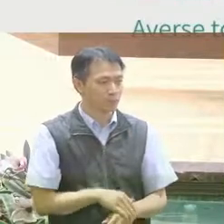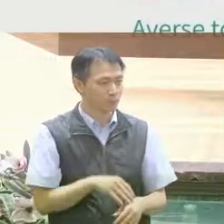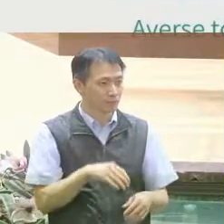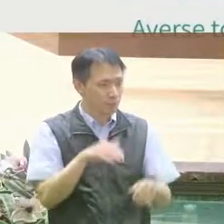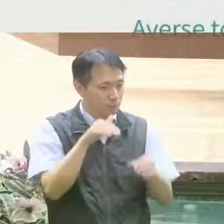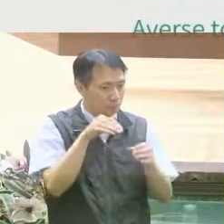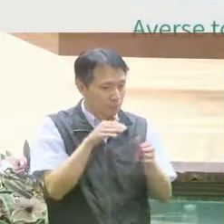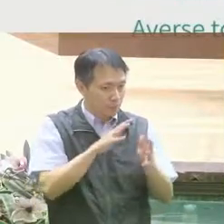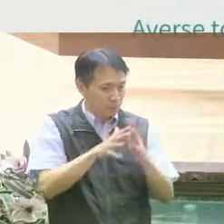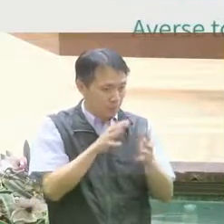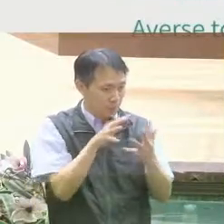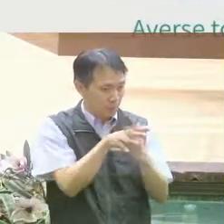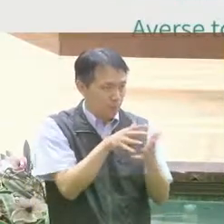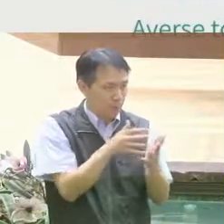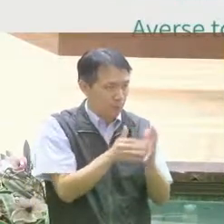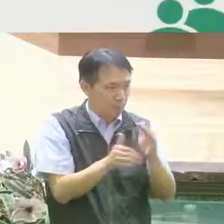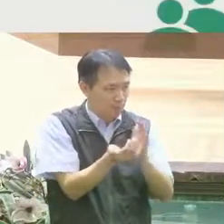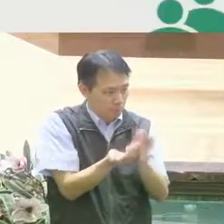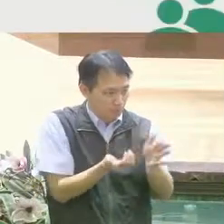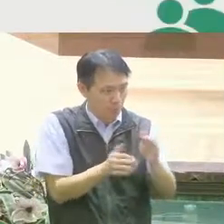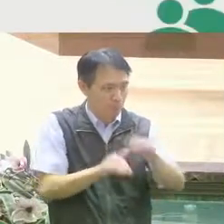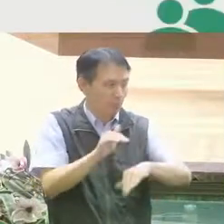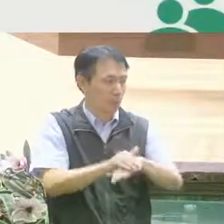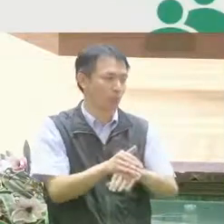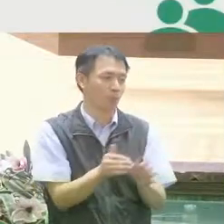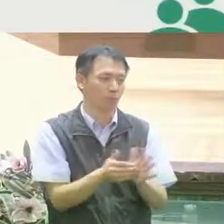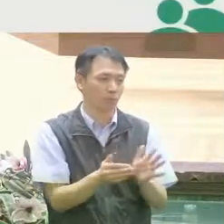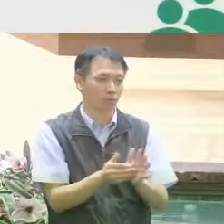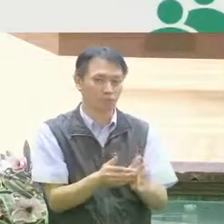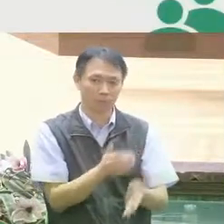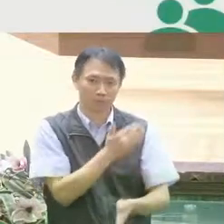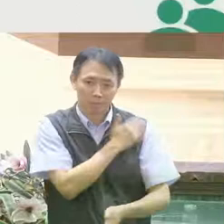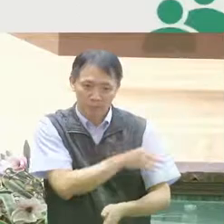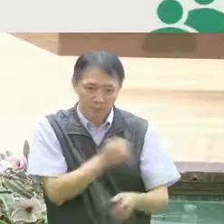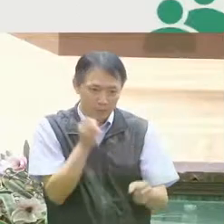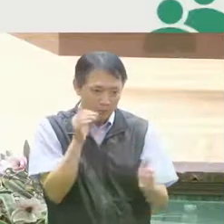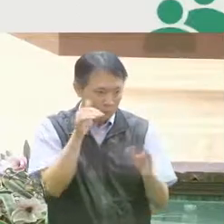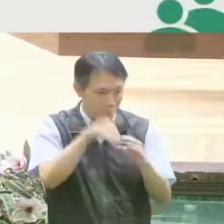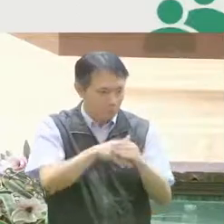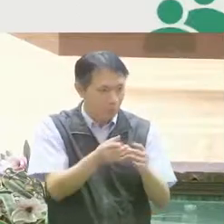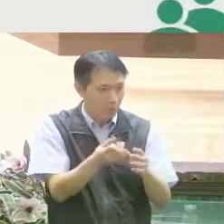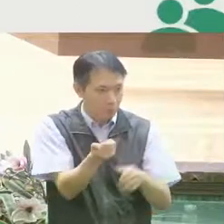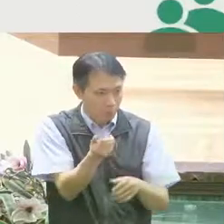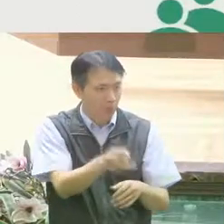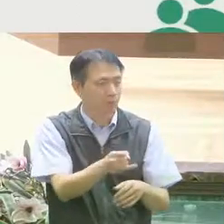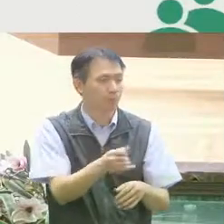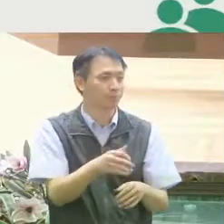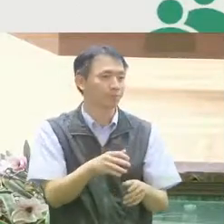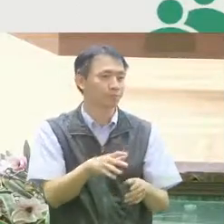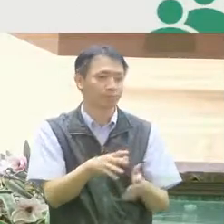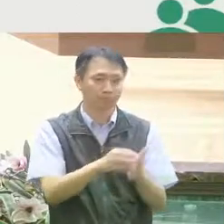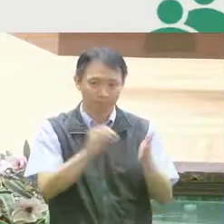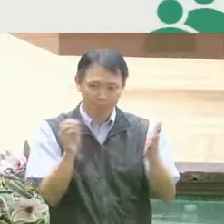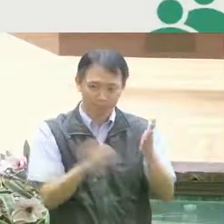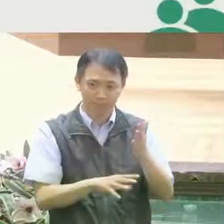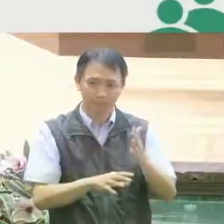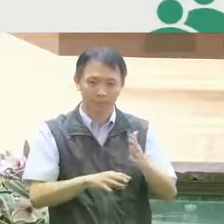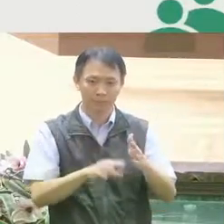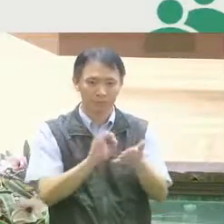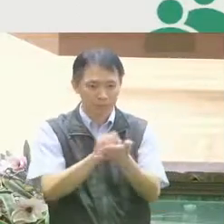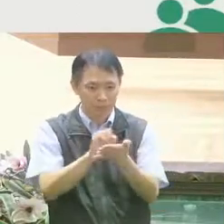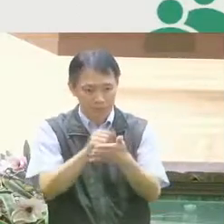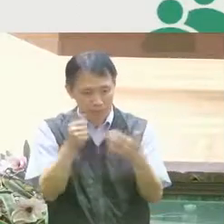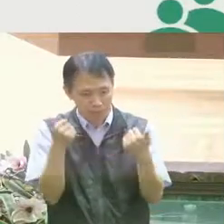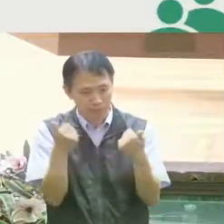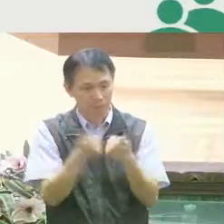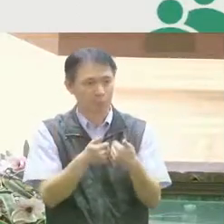时就挟持人质。无论如何，提早结束投票、取消发布结果的活